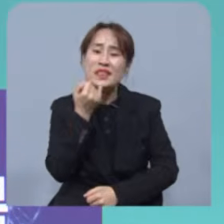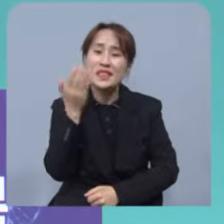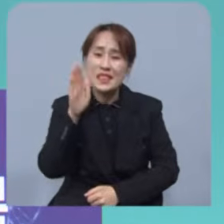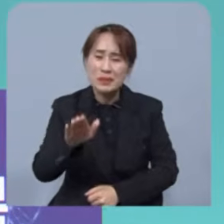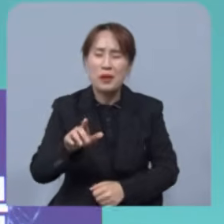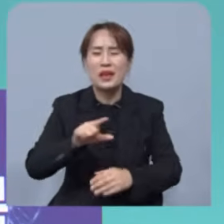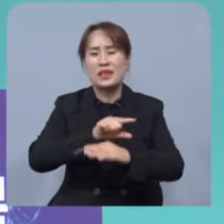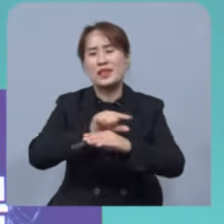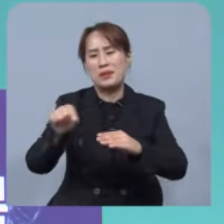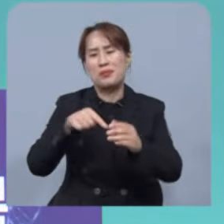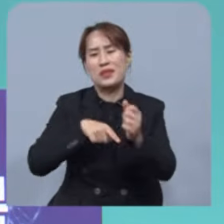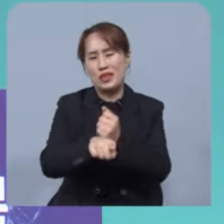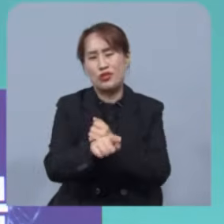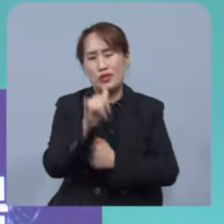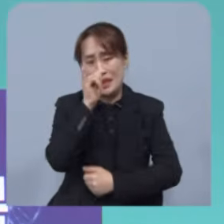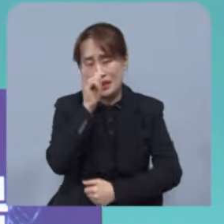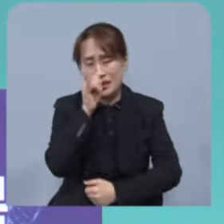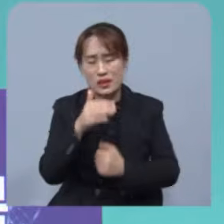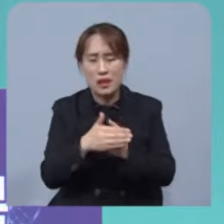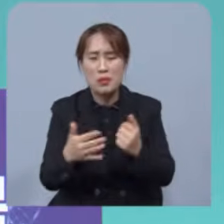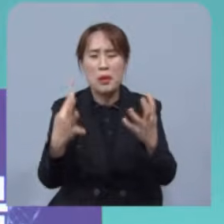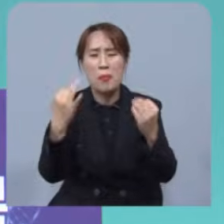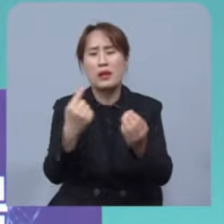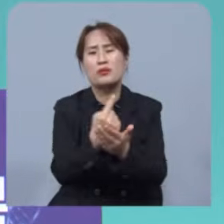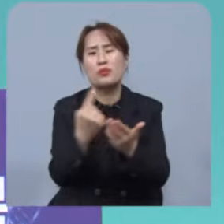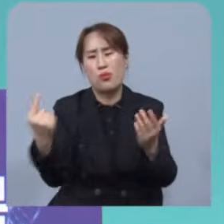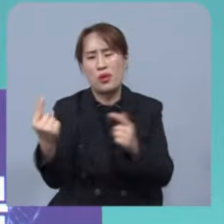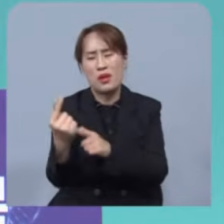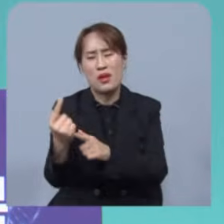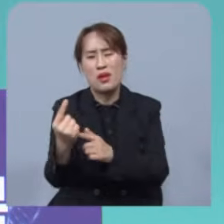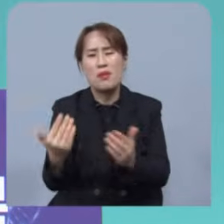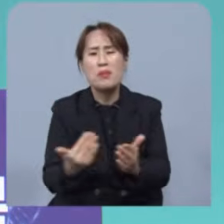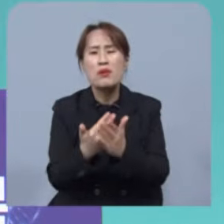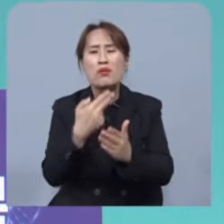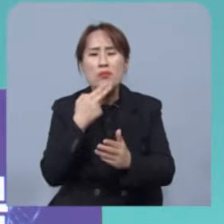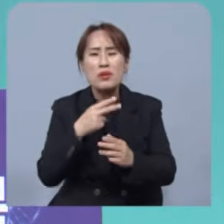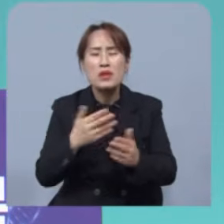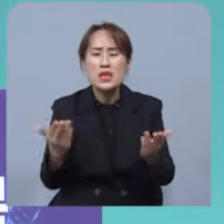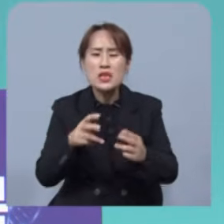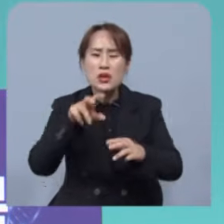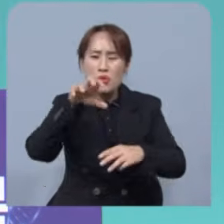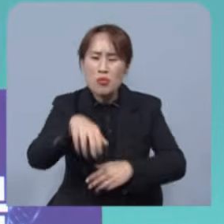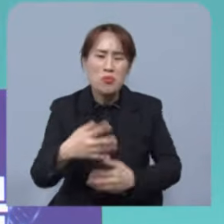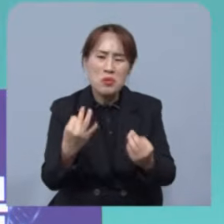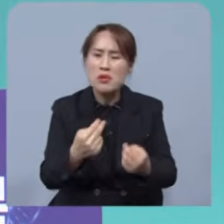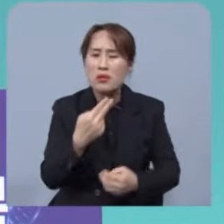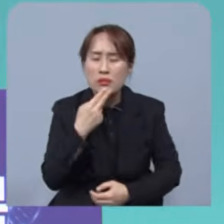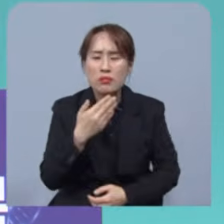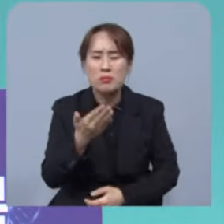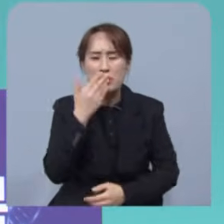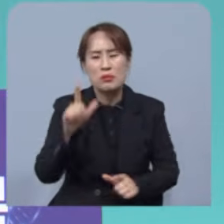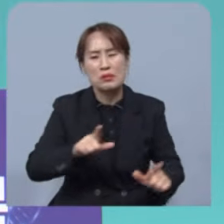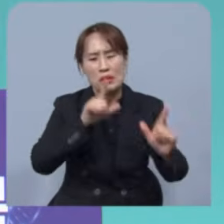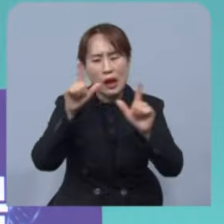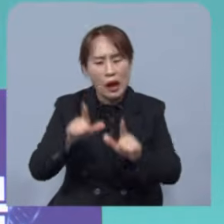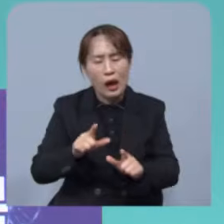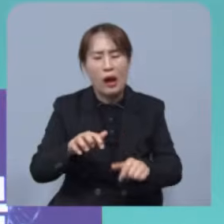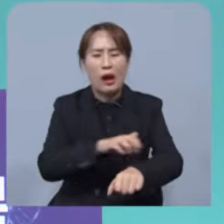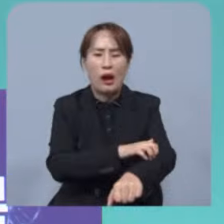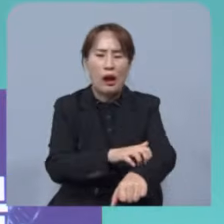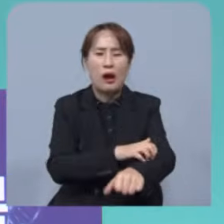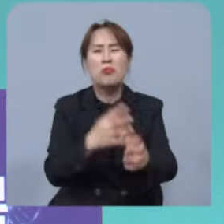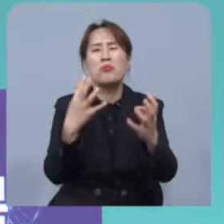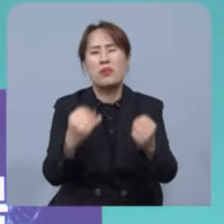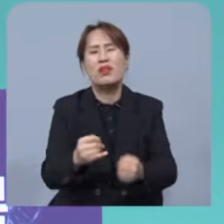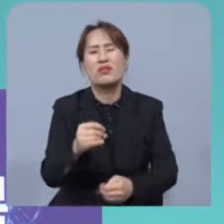역시 지방이라는 이유로 많이 소외되고 또 일자리도 귀하고 먹고 사는데도 불편함이 점점 많아져